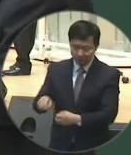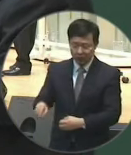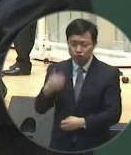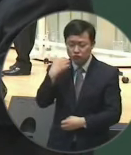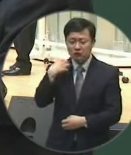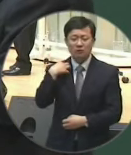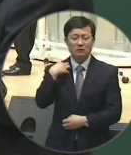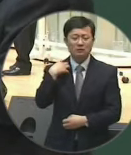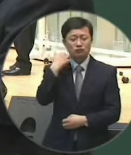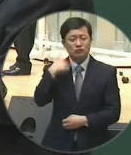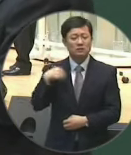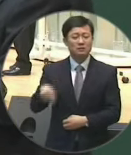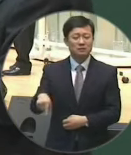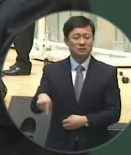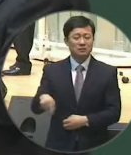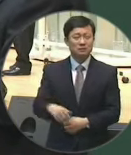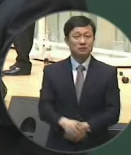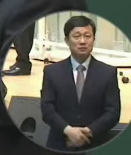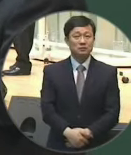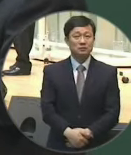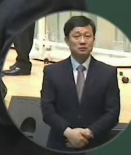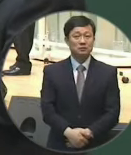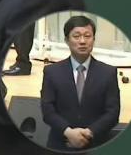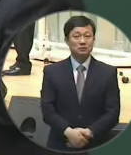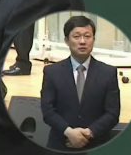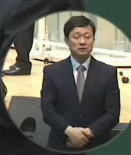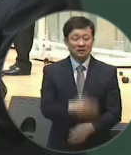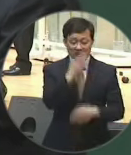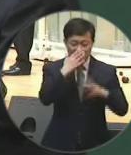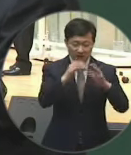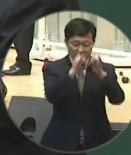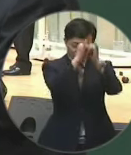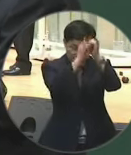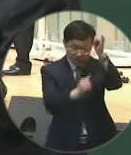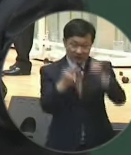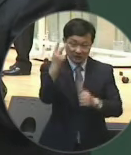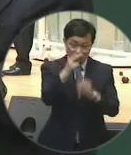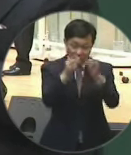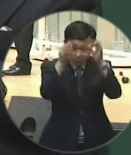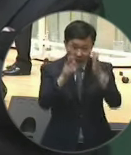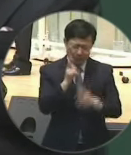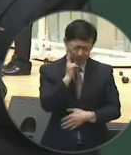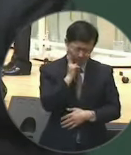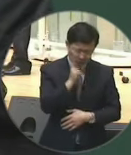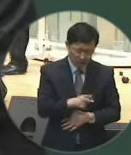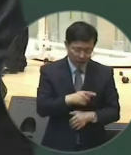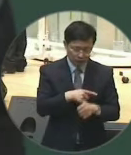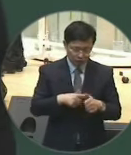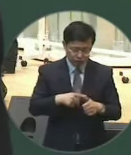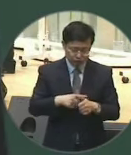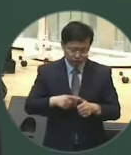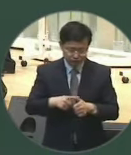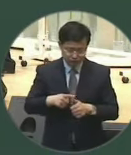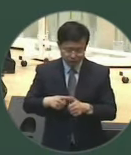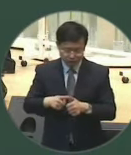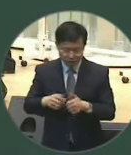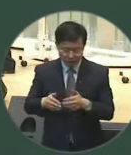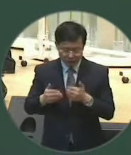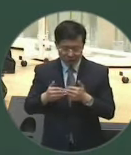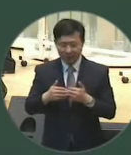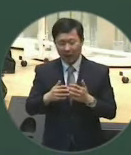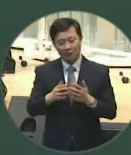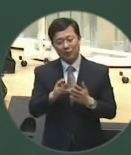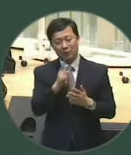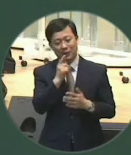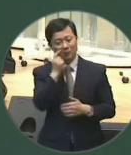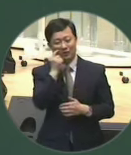completely destroyed. 얼마만큼 비참하게 죽었냐? 자료들이 너무 많이 나와 있어. You know how terrible the destruction was? There's too much documentation about